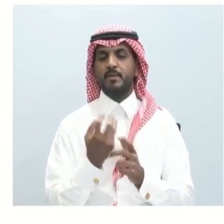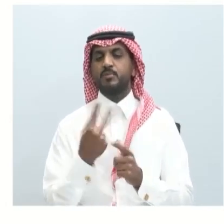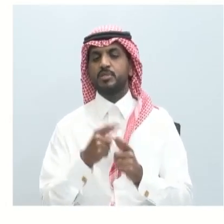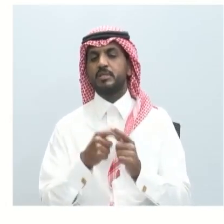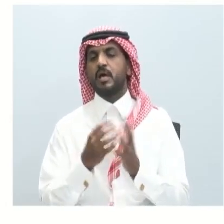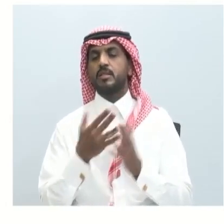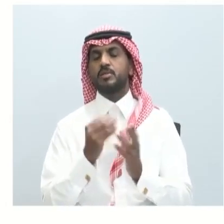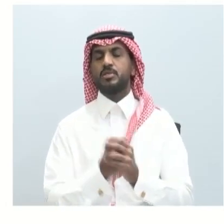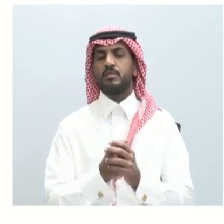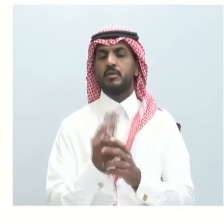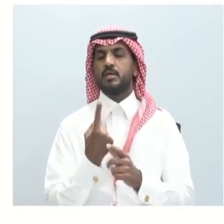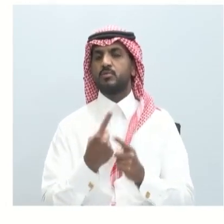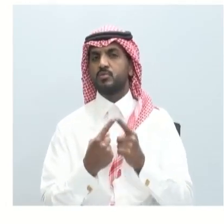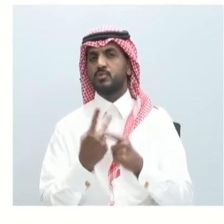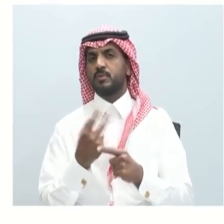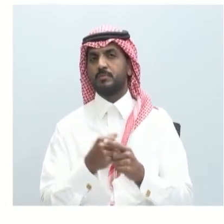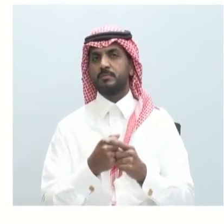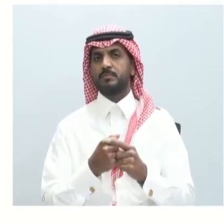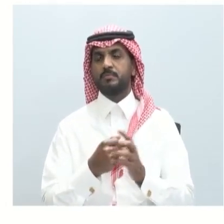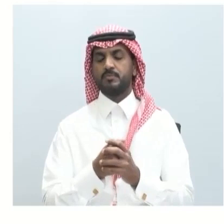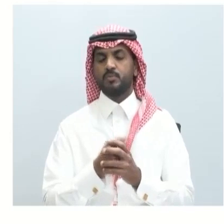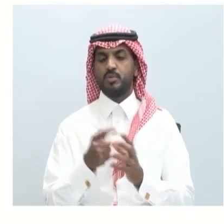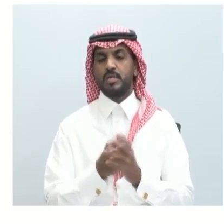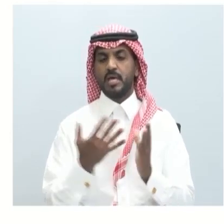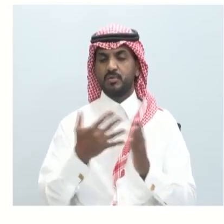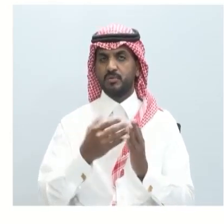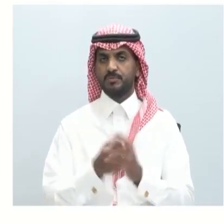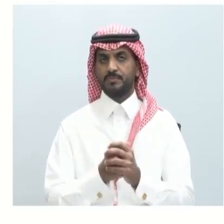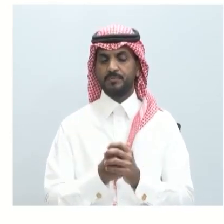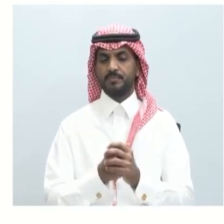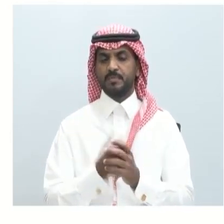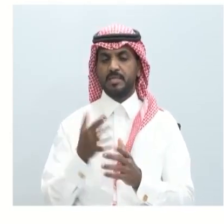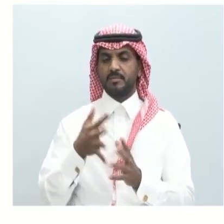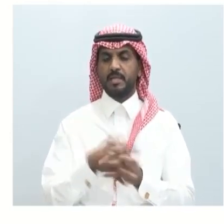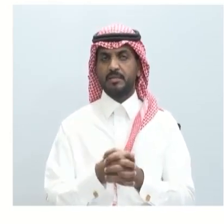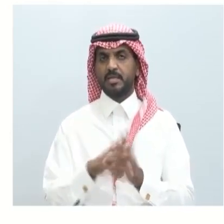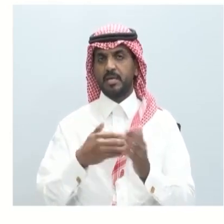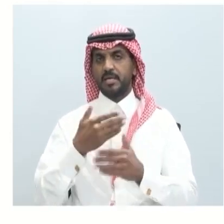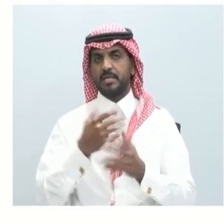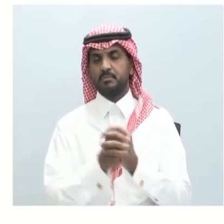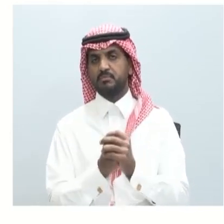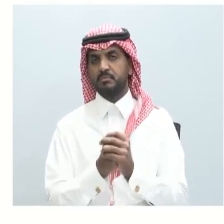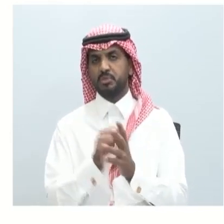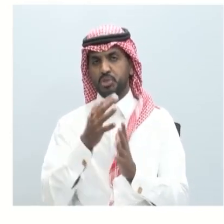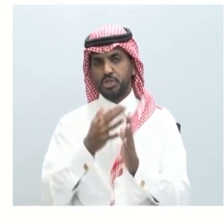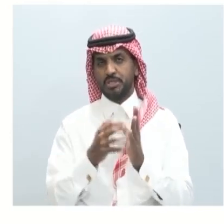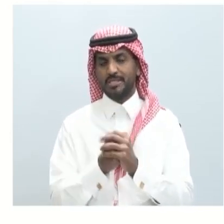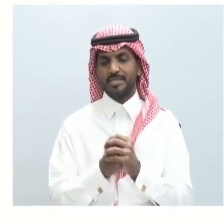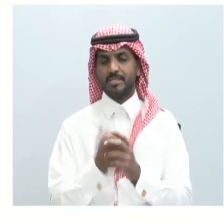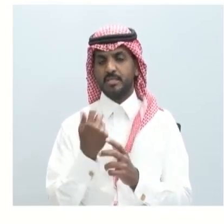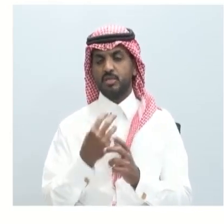هي نتائج 2 اس س الازواج الكروموسوميه هنا ينتج لدينا احتمالات او تراكيب جينيه محتمله